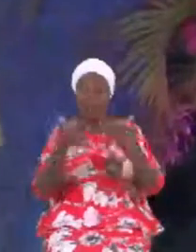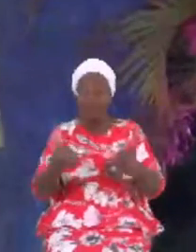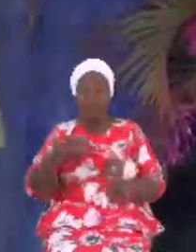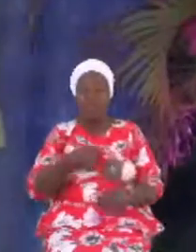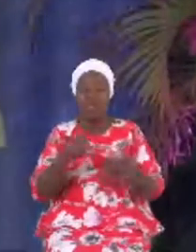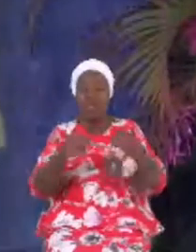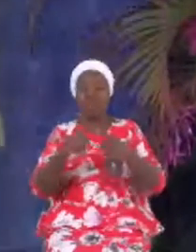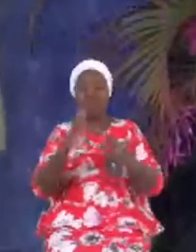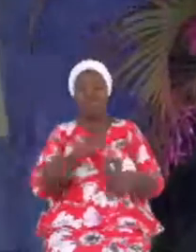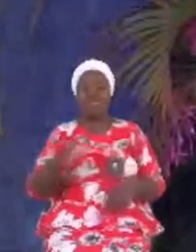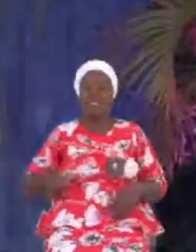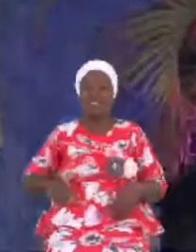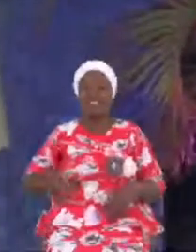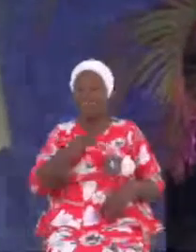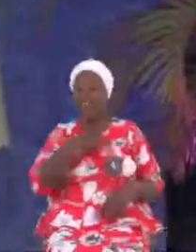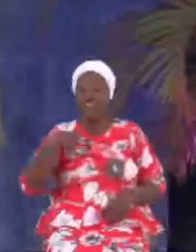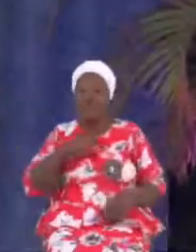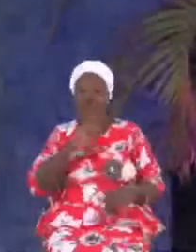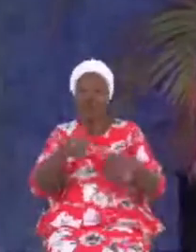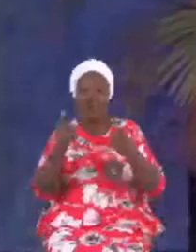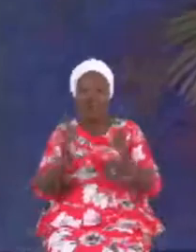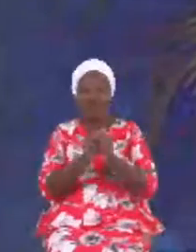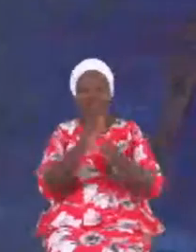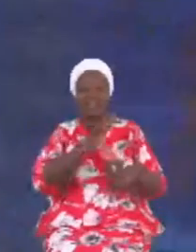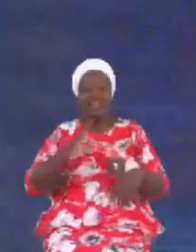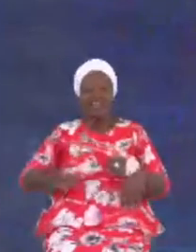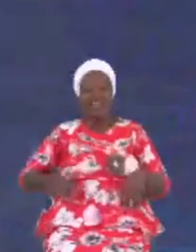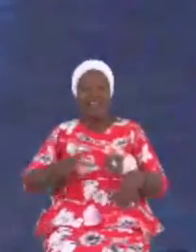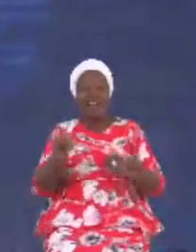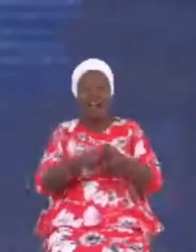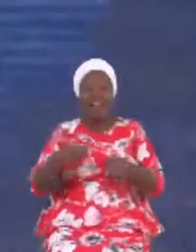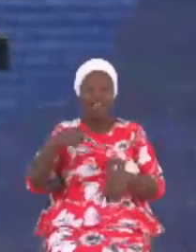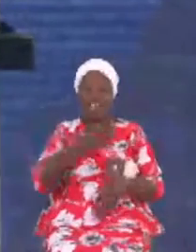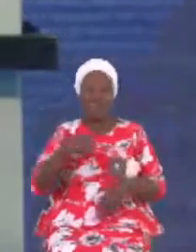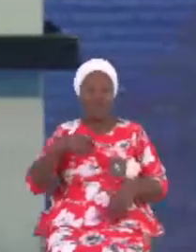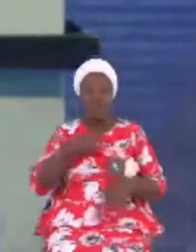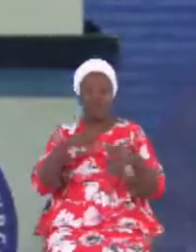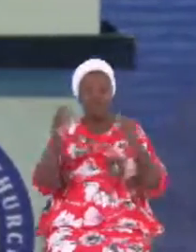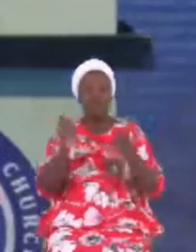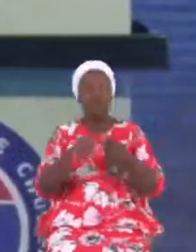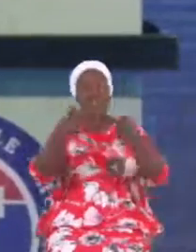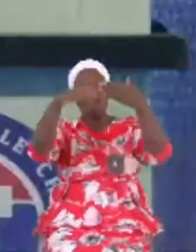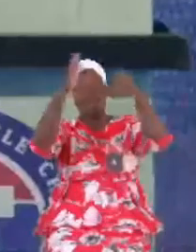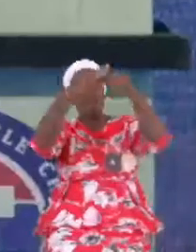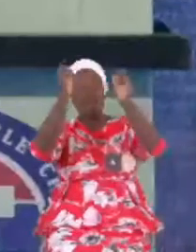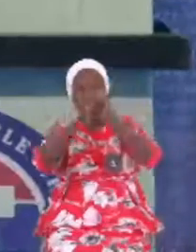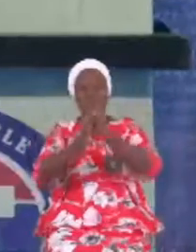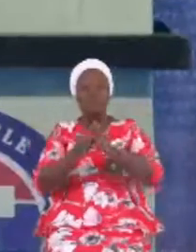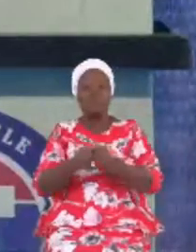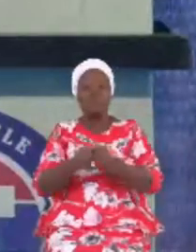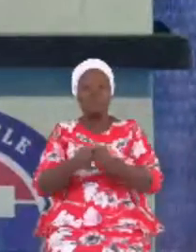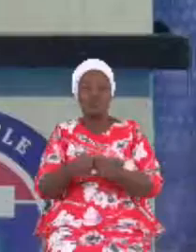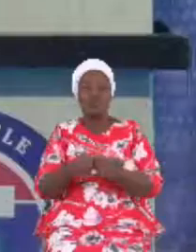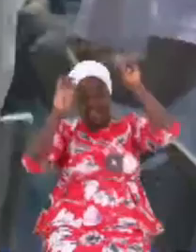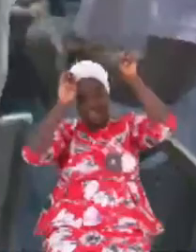nous venons à Christ maintenant. Et nous allons avec Christ. Et nous irons au ciel avec lui. Est-ce qu'il y a